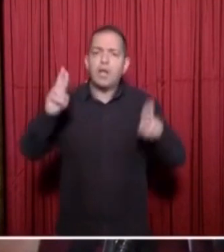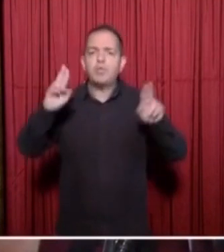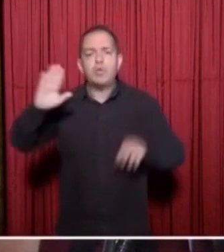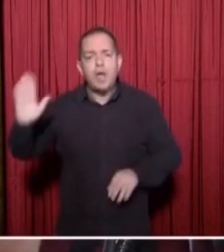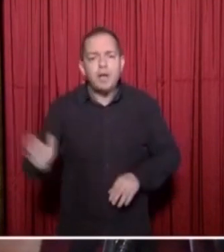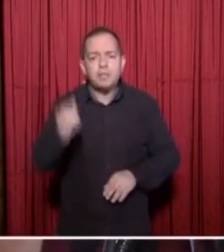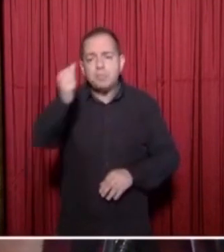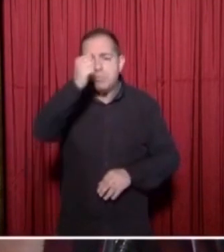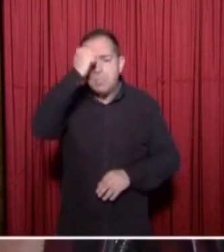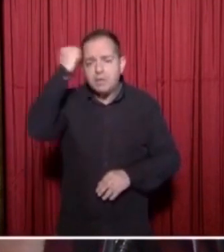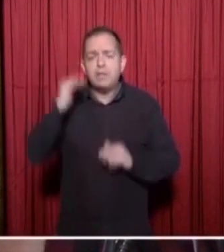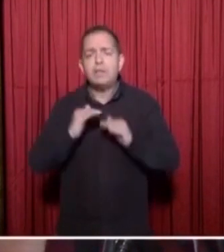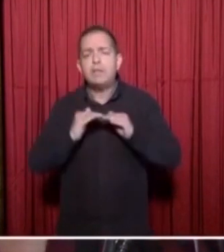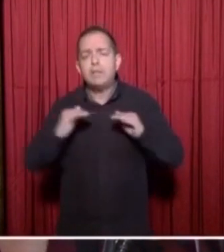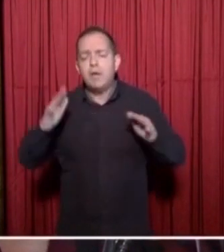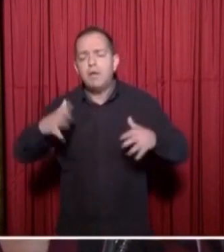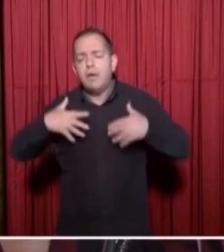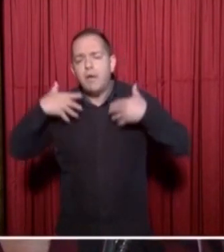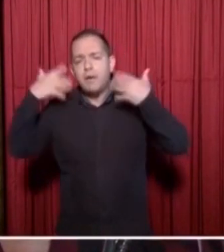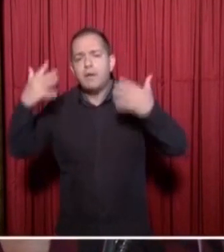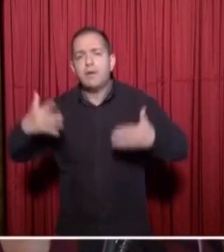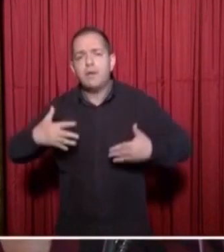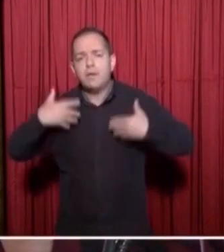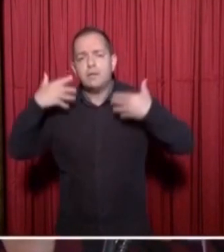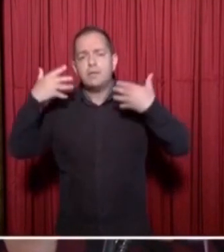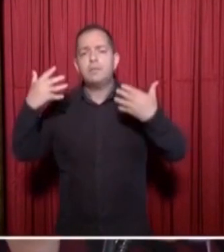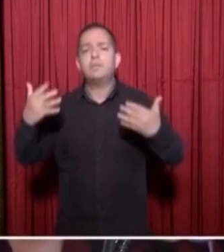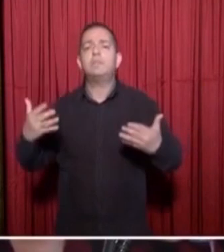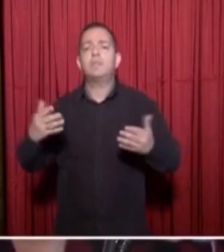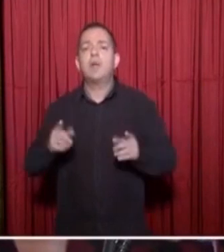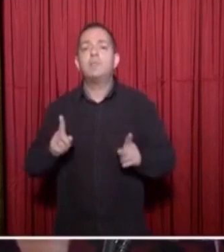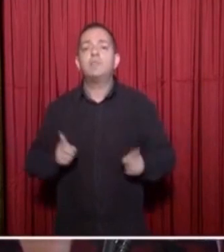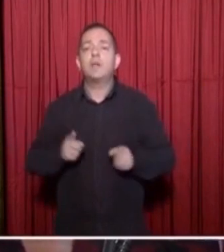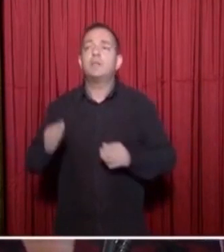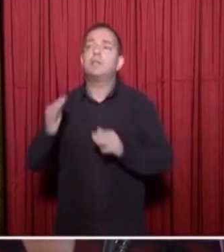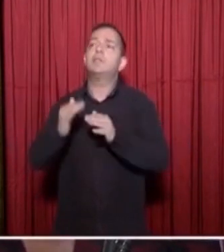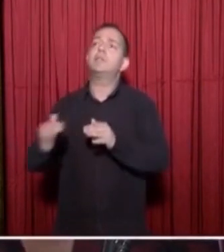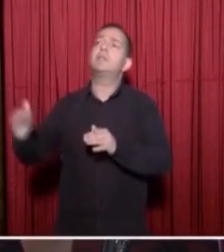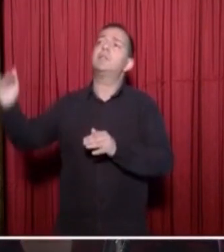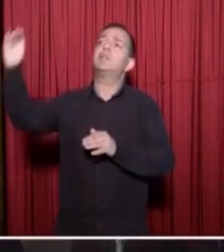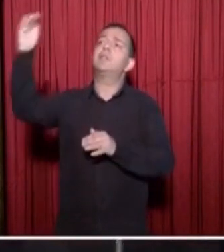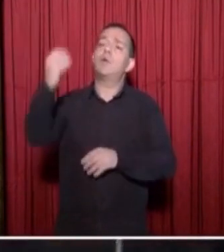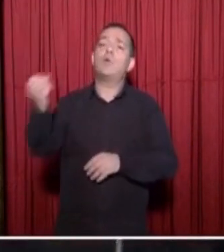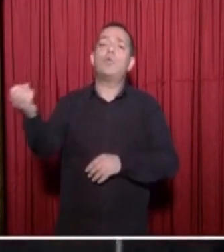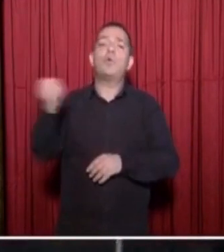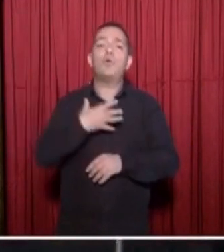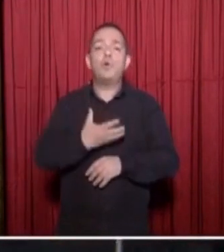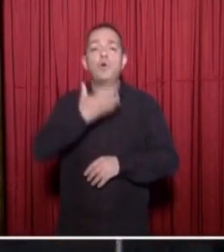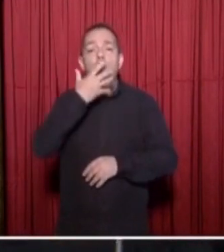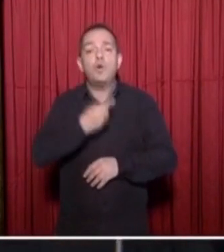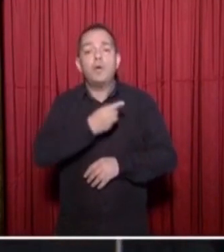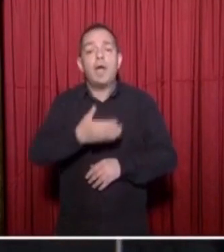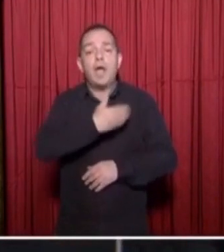μετάνοια εκτελέσε παρά του Κυρίου ετησούμεθα. Παράς του